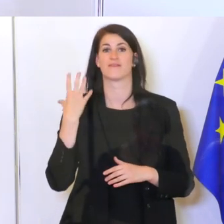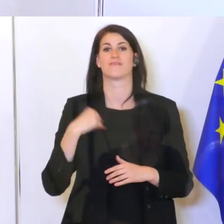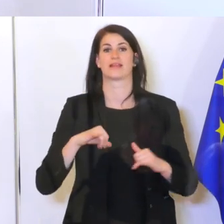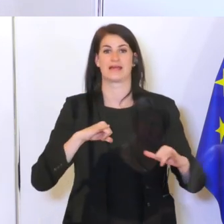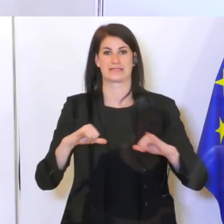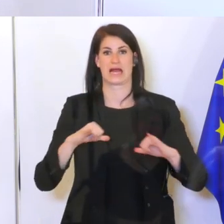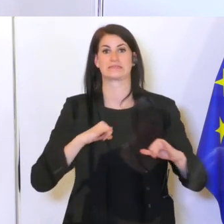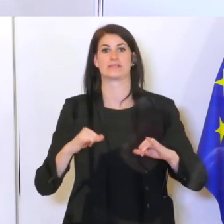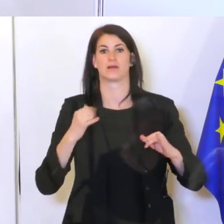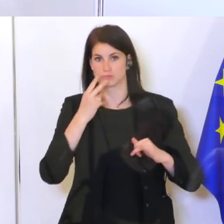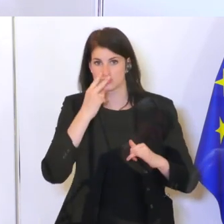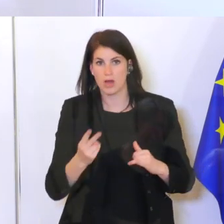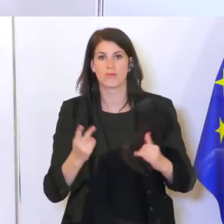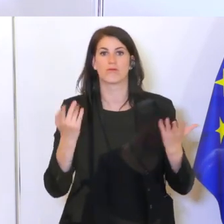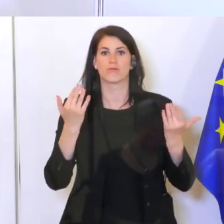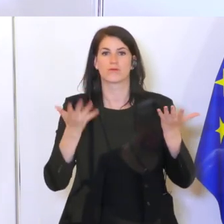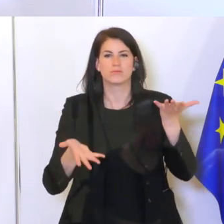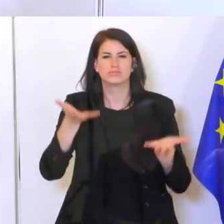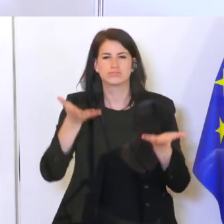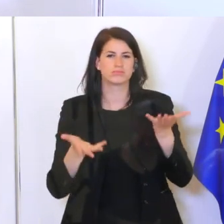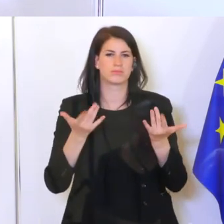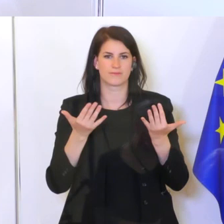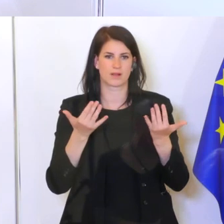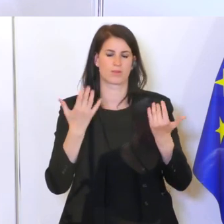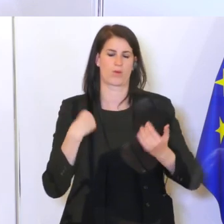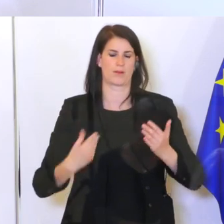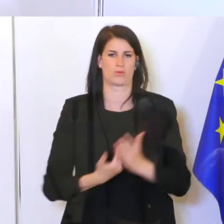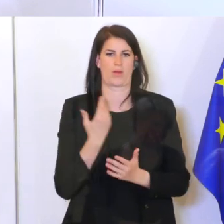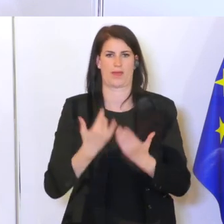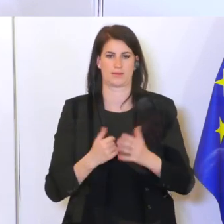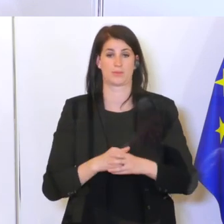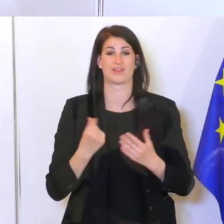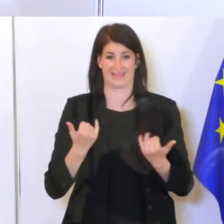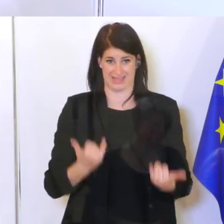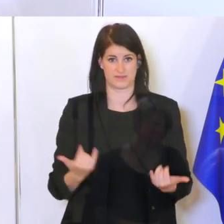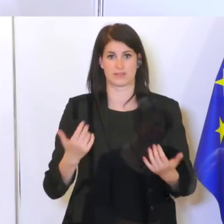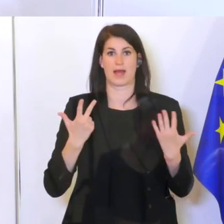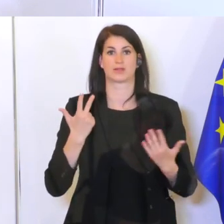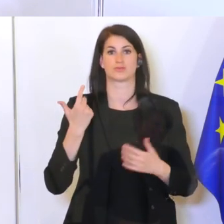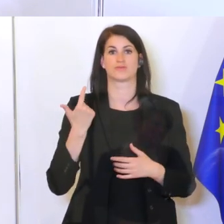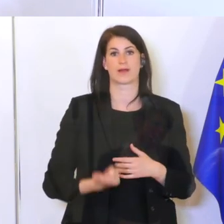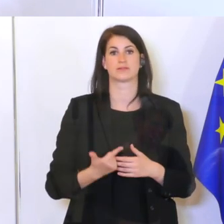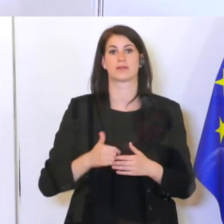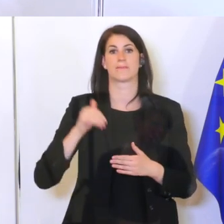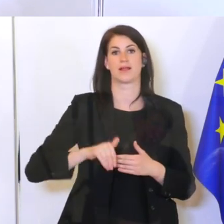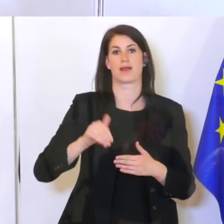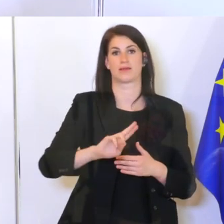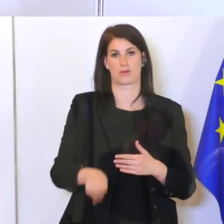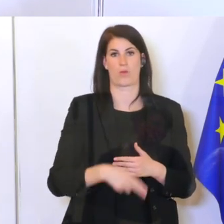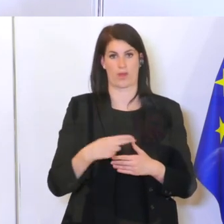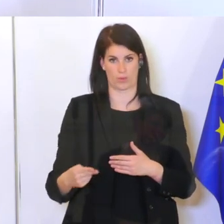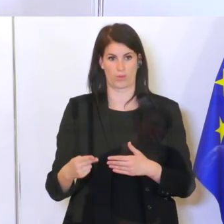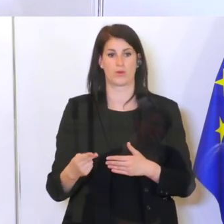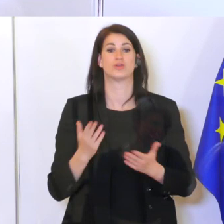werden wir dann auch tun. Was wir jetzt tun, ist, dass wir die 28 Milliarden Euro, die an Überschreitungsmöglichkeit ja schon im